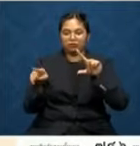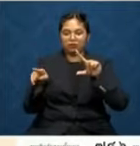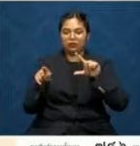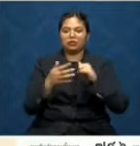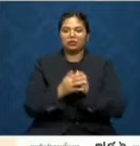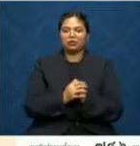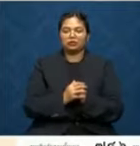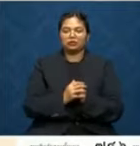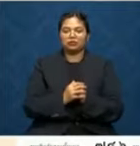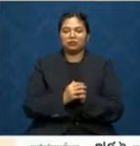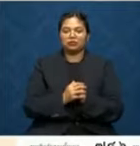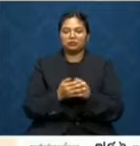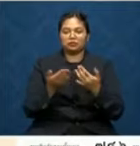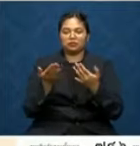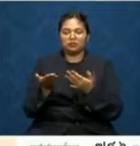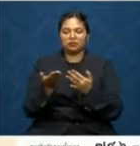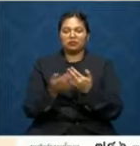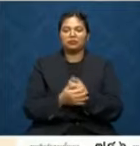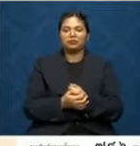ทานประสิกัครั